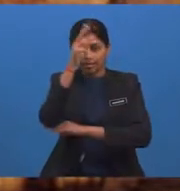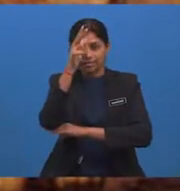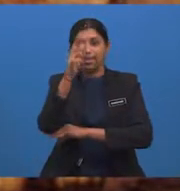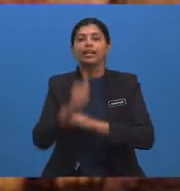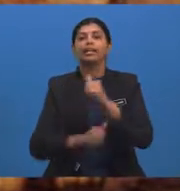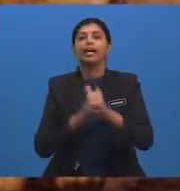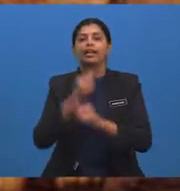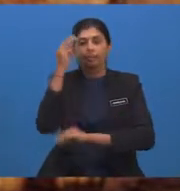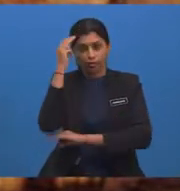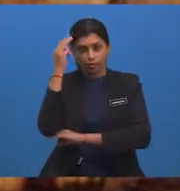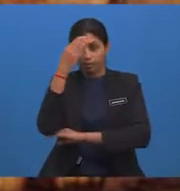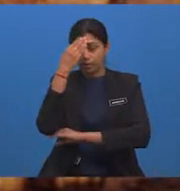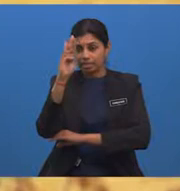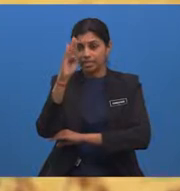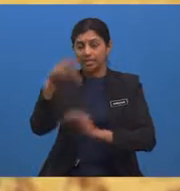kebijaksanaan pemerintah.